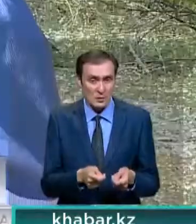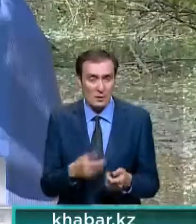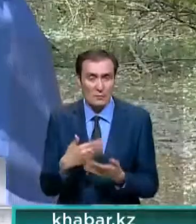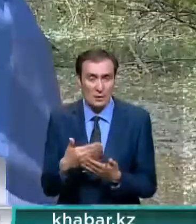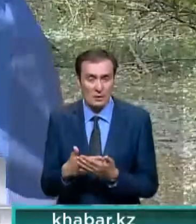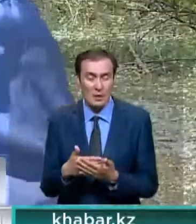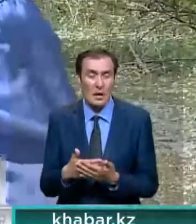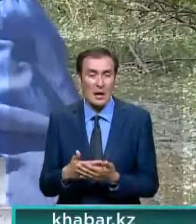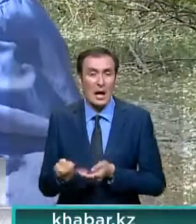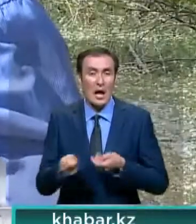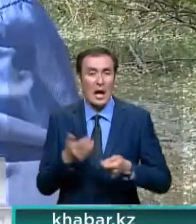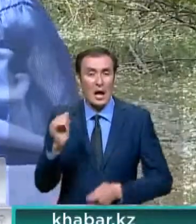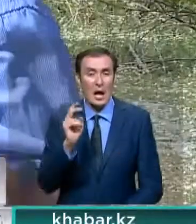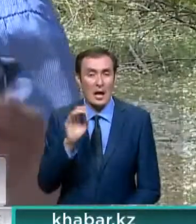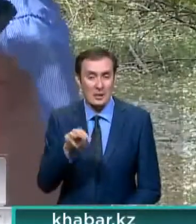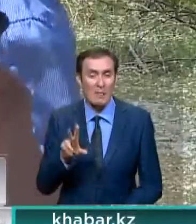выходит.